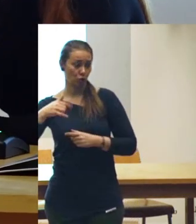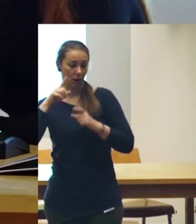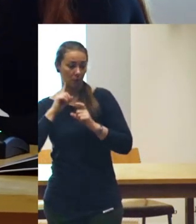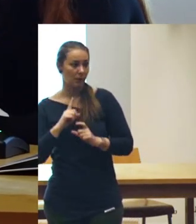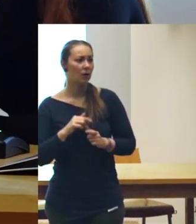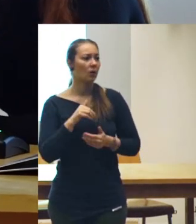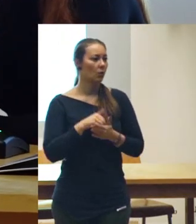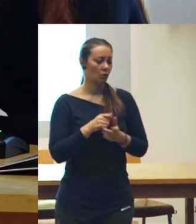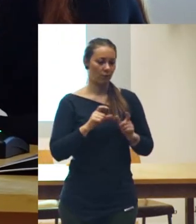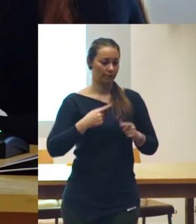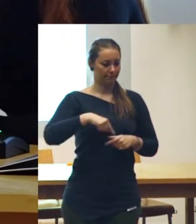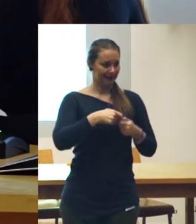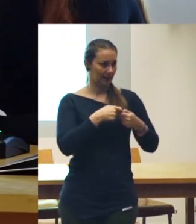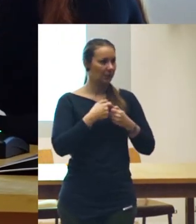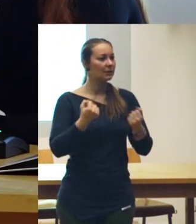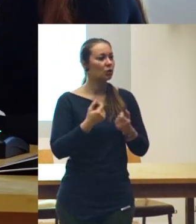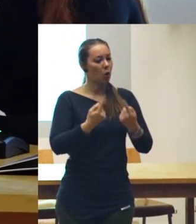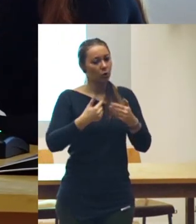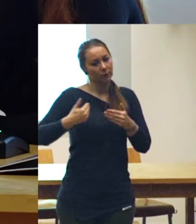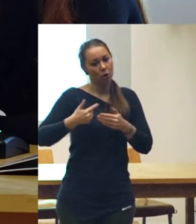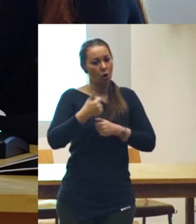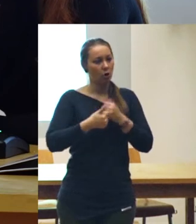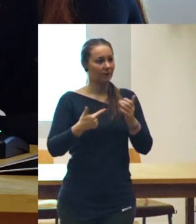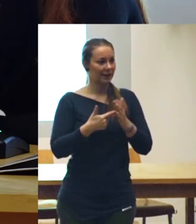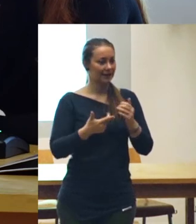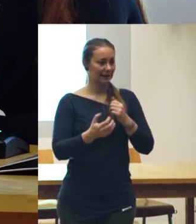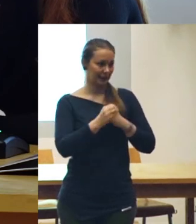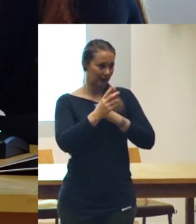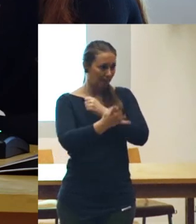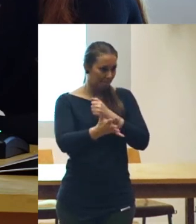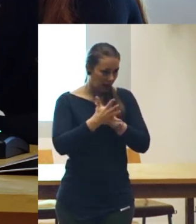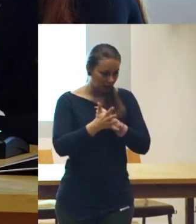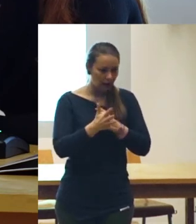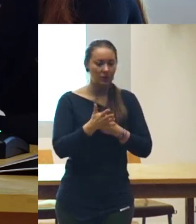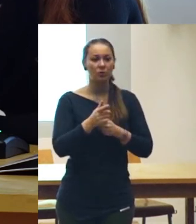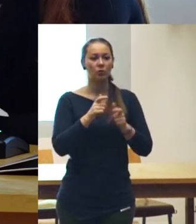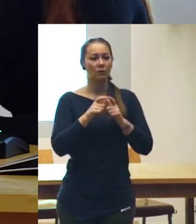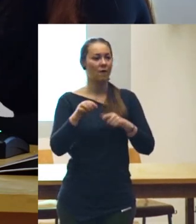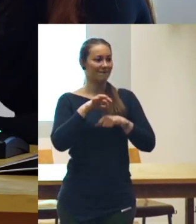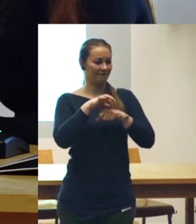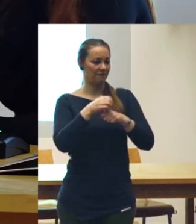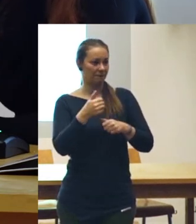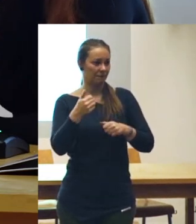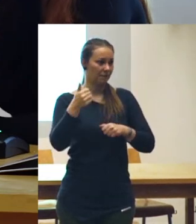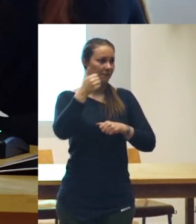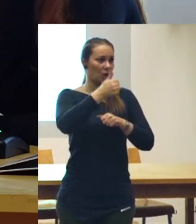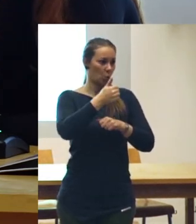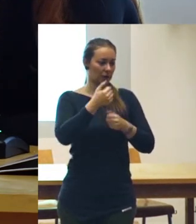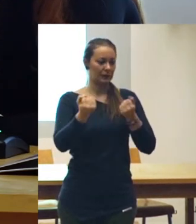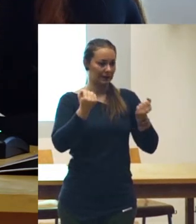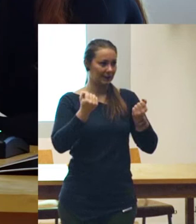roku 2015, kdy do vedoucí pozice společnosti se dostala Karina